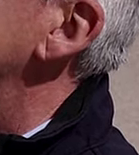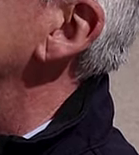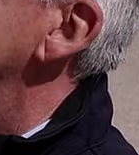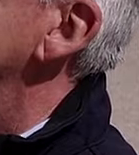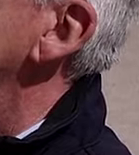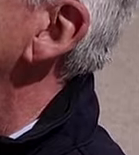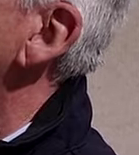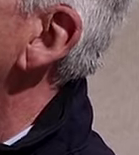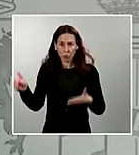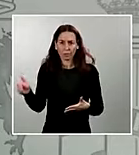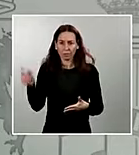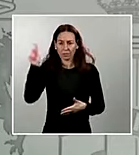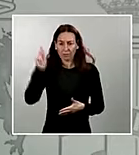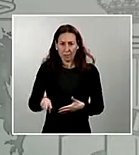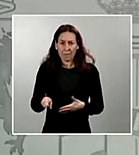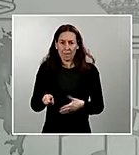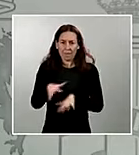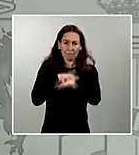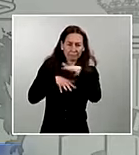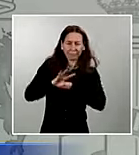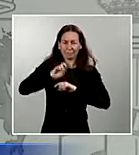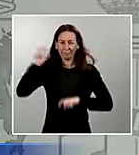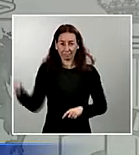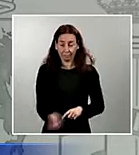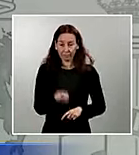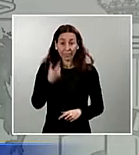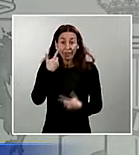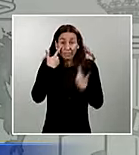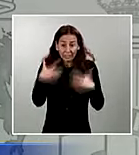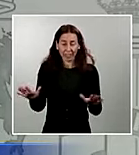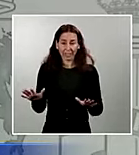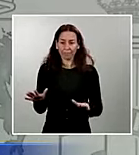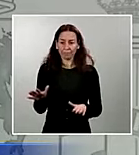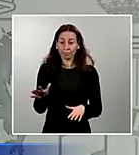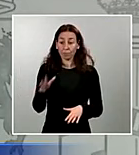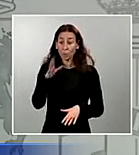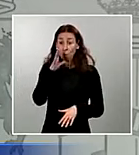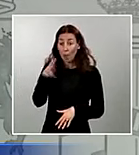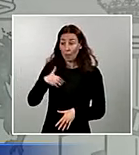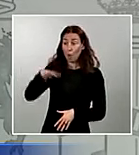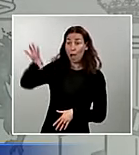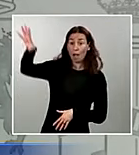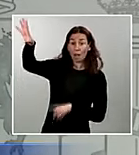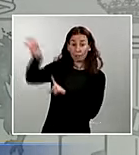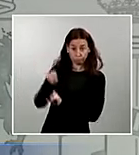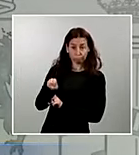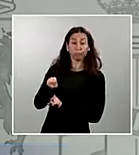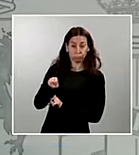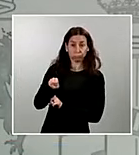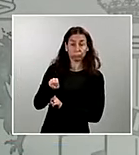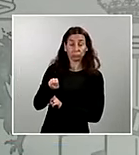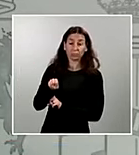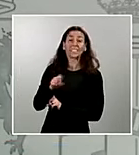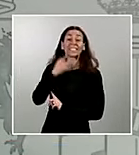80 шиша можно ранд и стаж как он мы следуем системе которая проверяет качество всего что мы покупаем